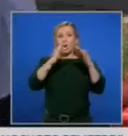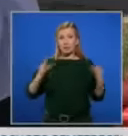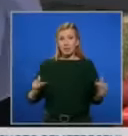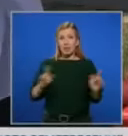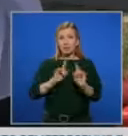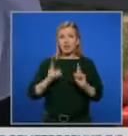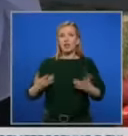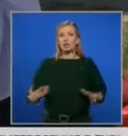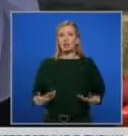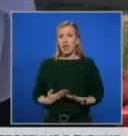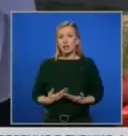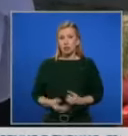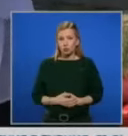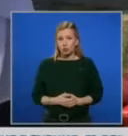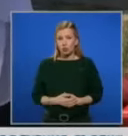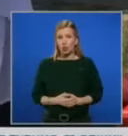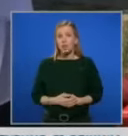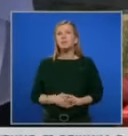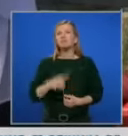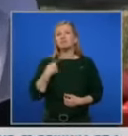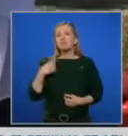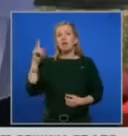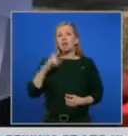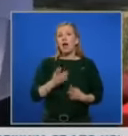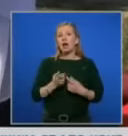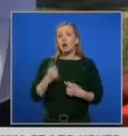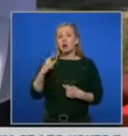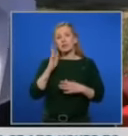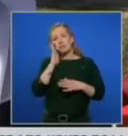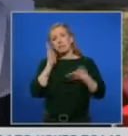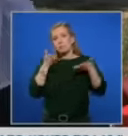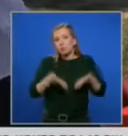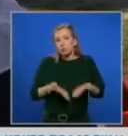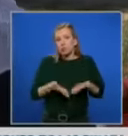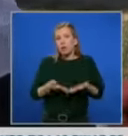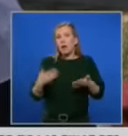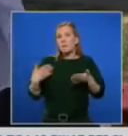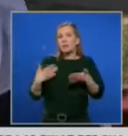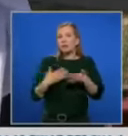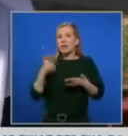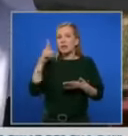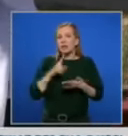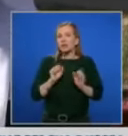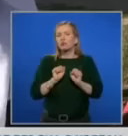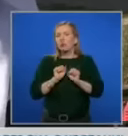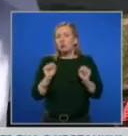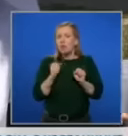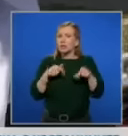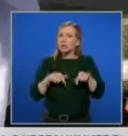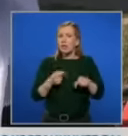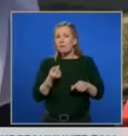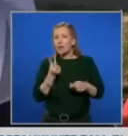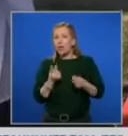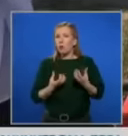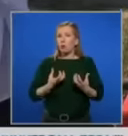достатъчно. От няколко дни спим тук. През последните дни беше много студено, но сега се затопли. Не знам къде